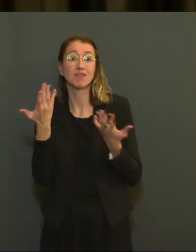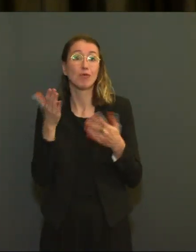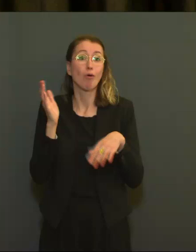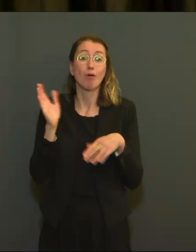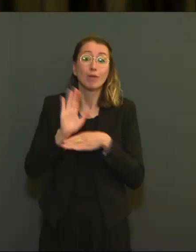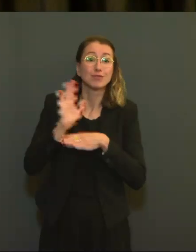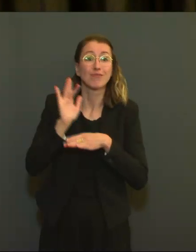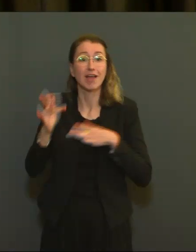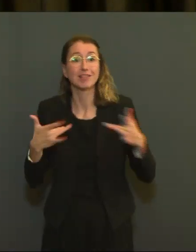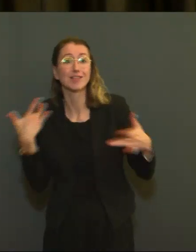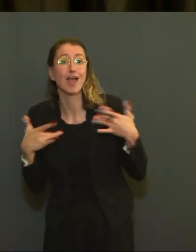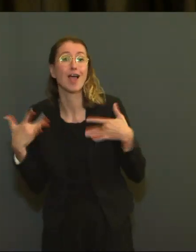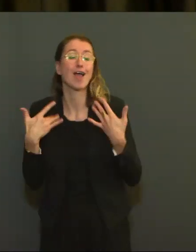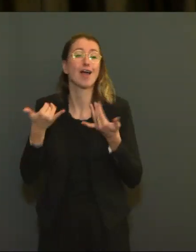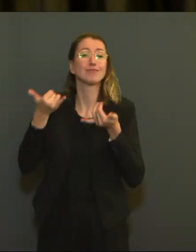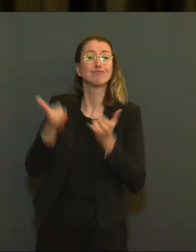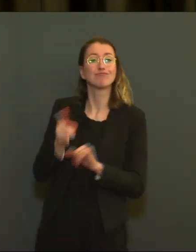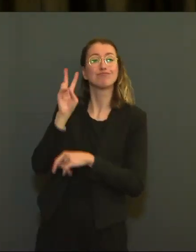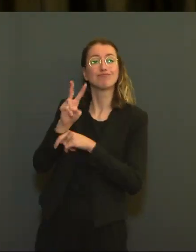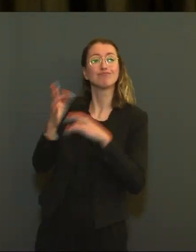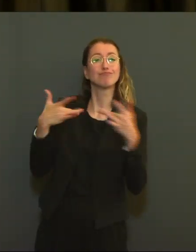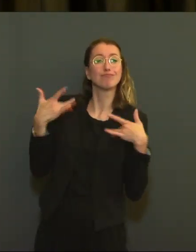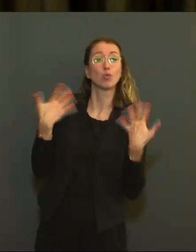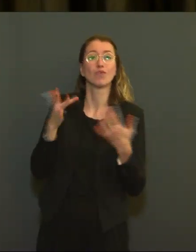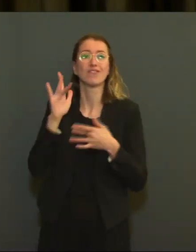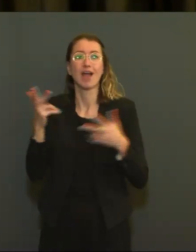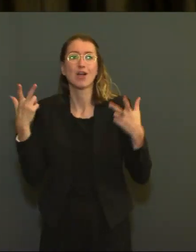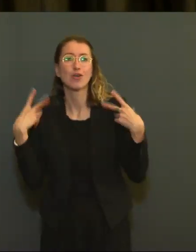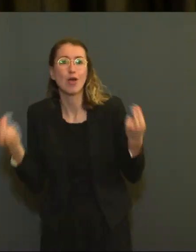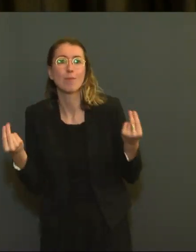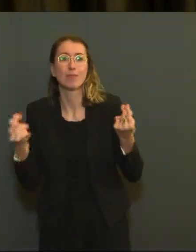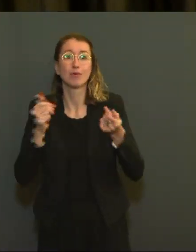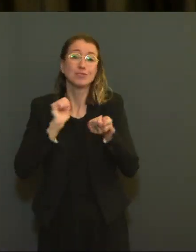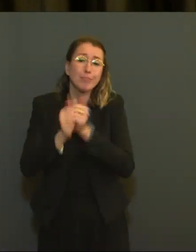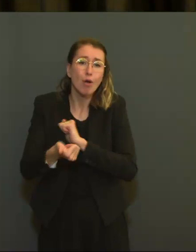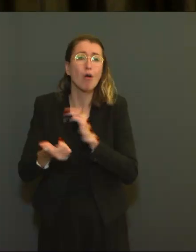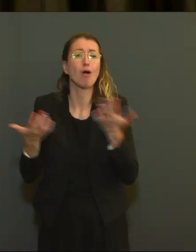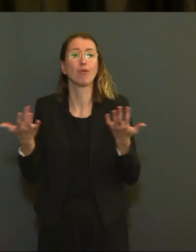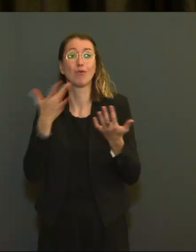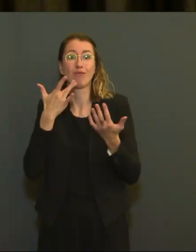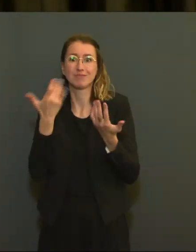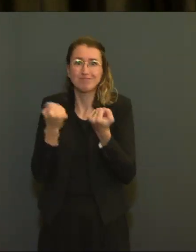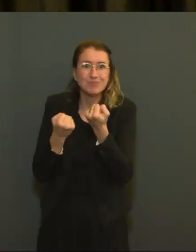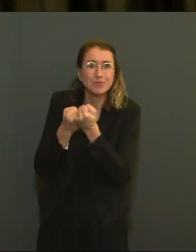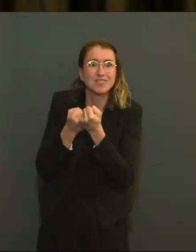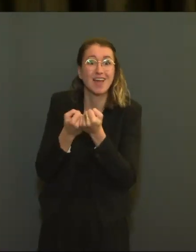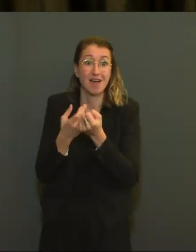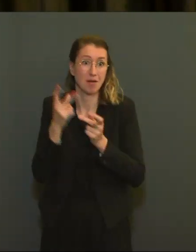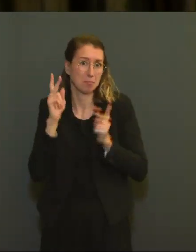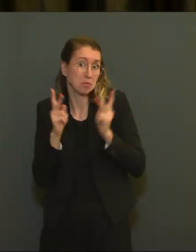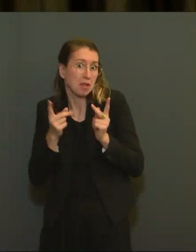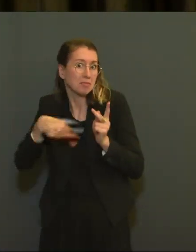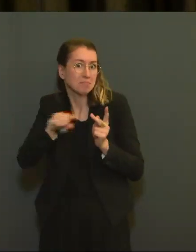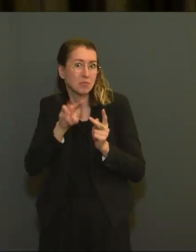aller soutenir votre équipe sportive. Vous le savez, il existe à nouveau davantage de possibilités d'organiser